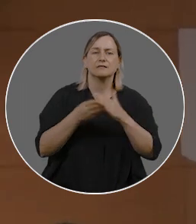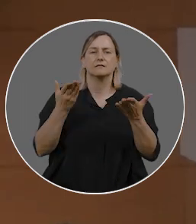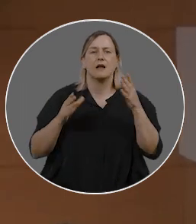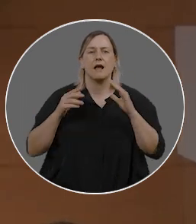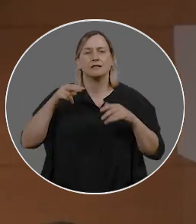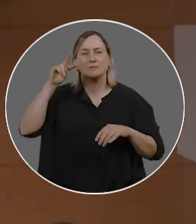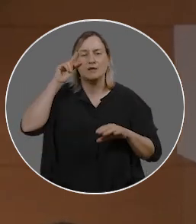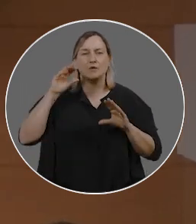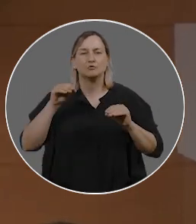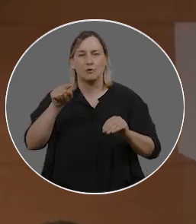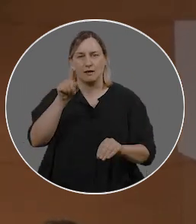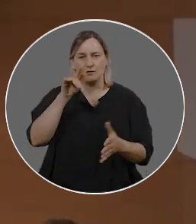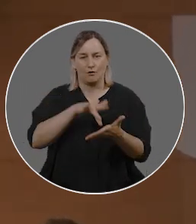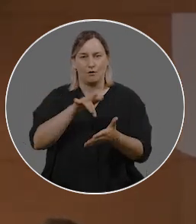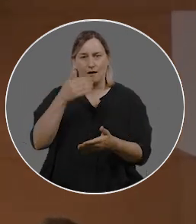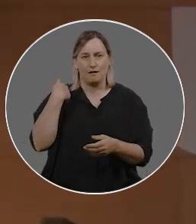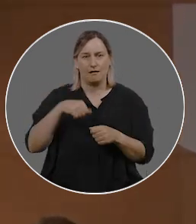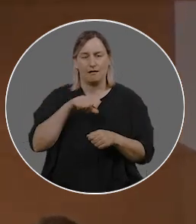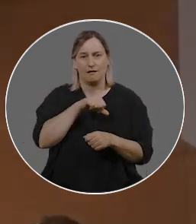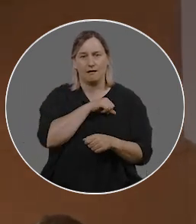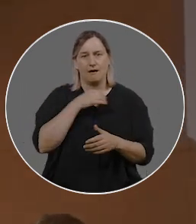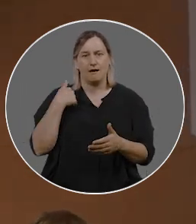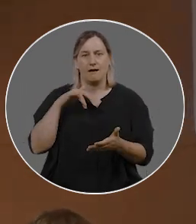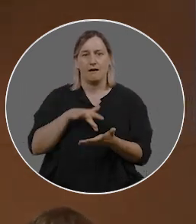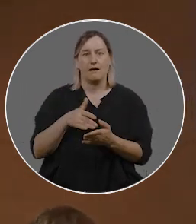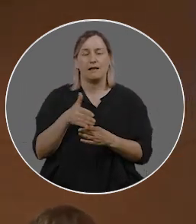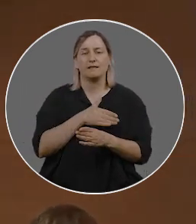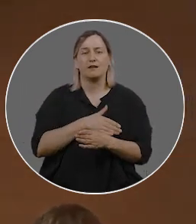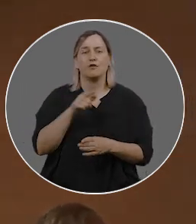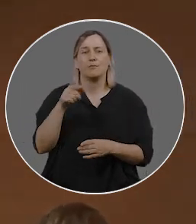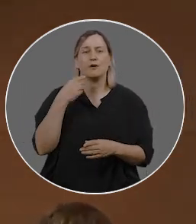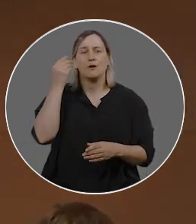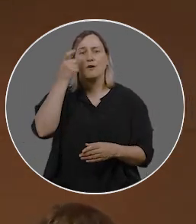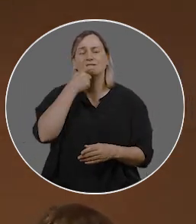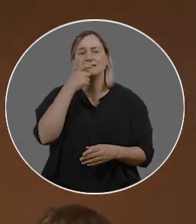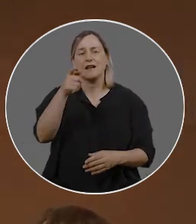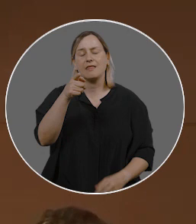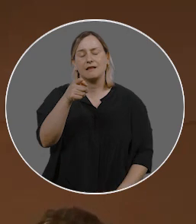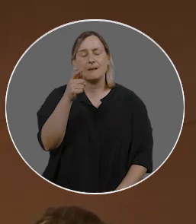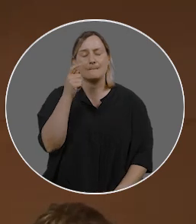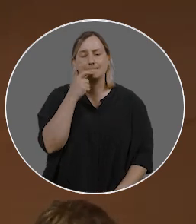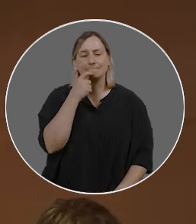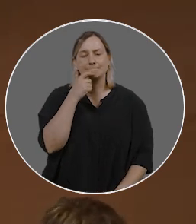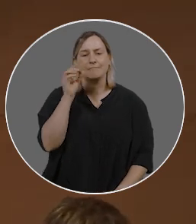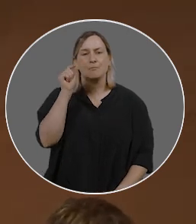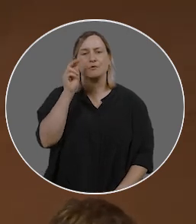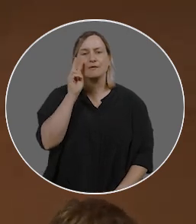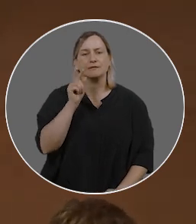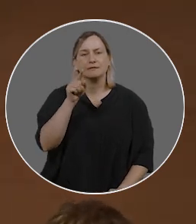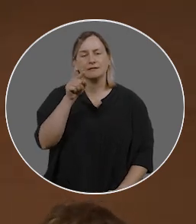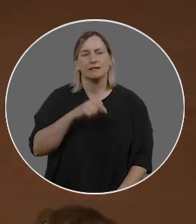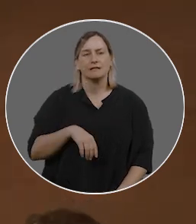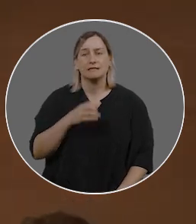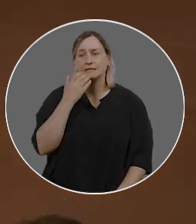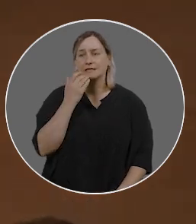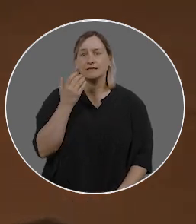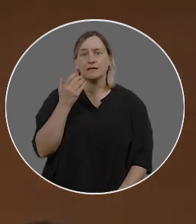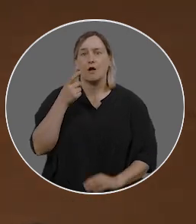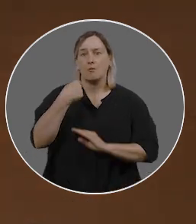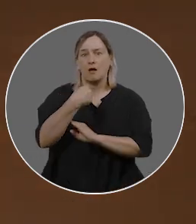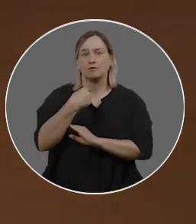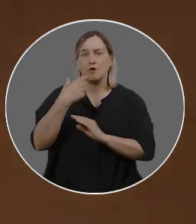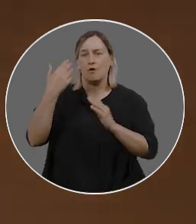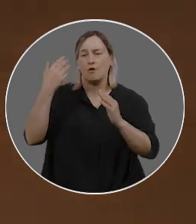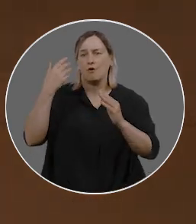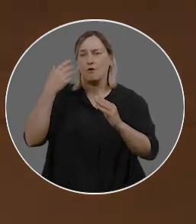que també ha anat sortint en les ponències anteriors, però sobretot ens agradaria el teu punt de vista, si no hi hagués una obligació